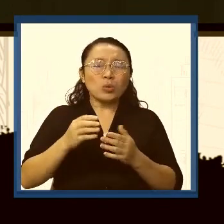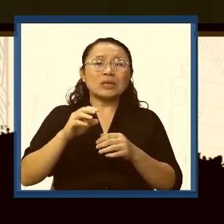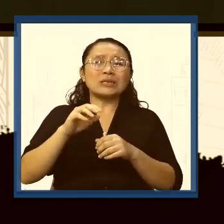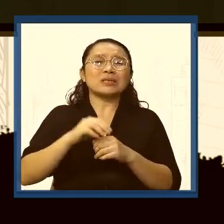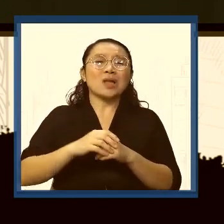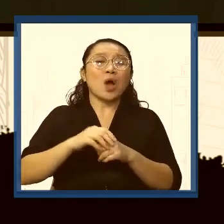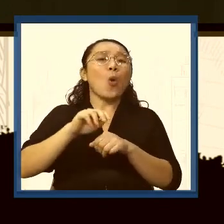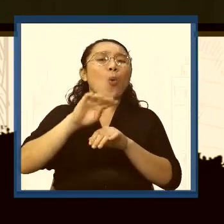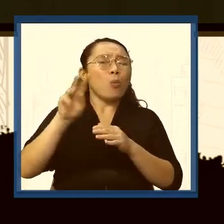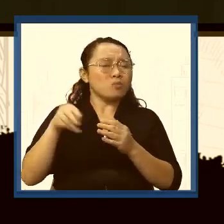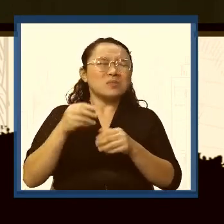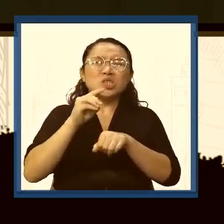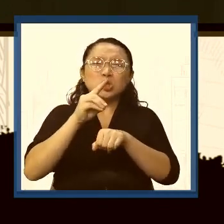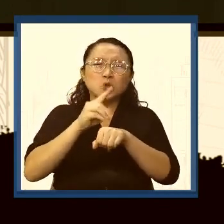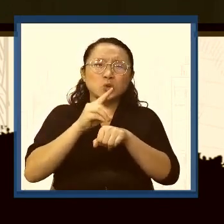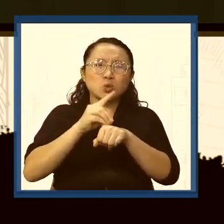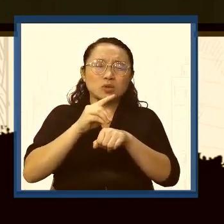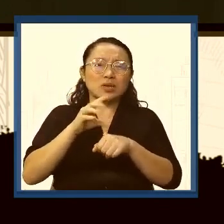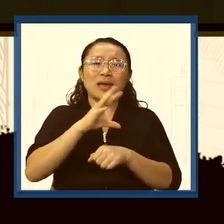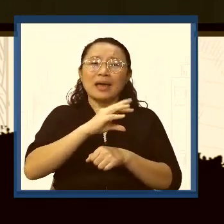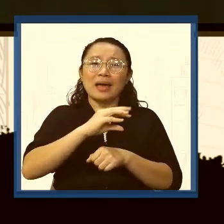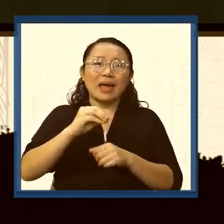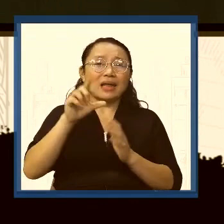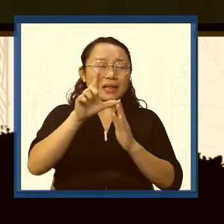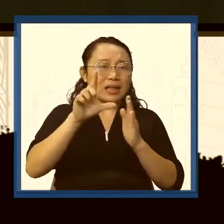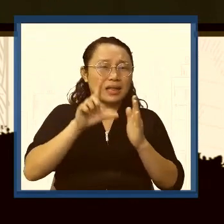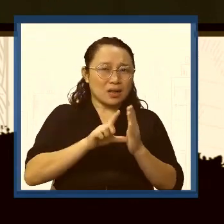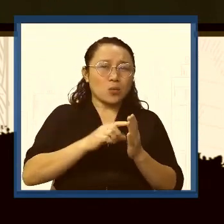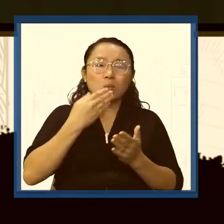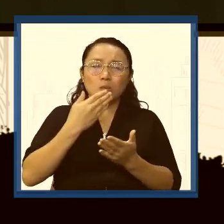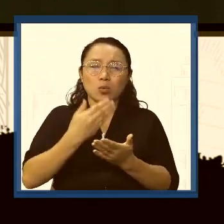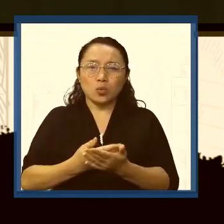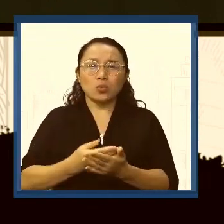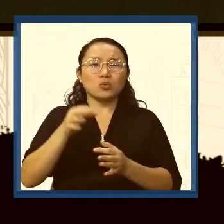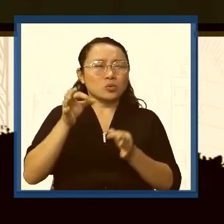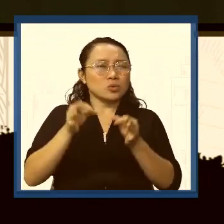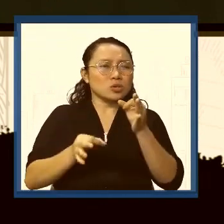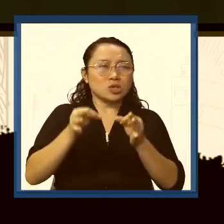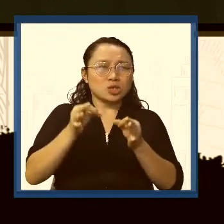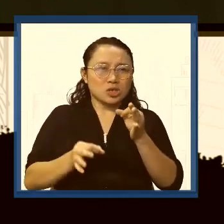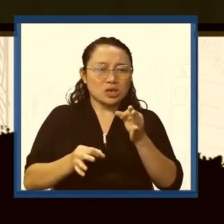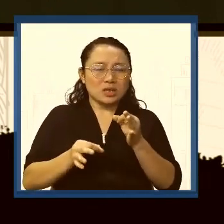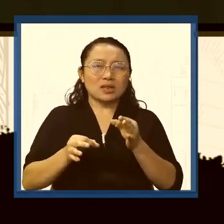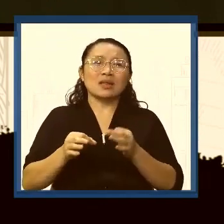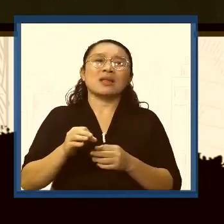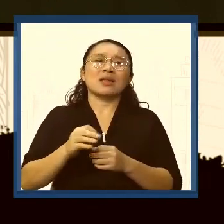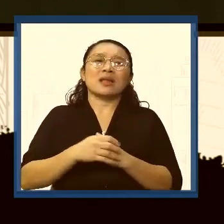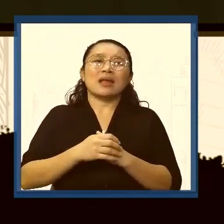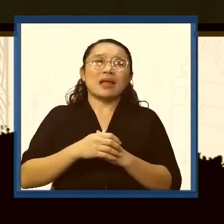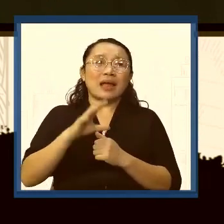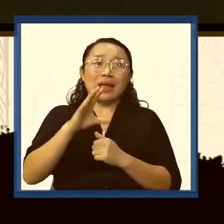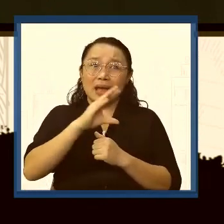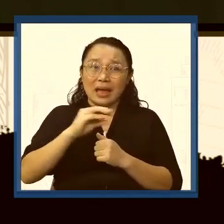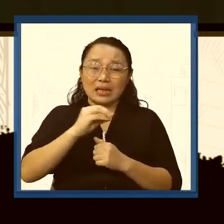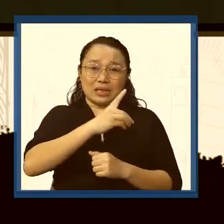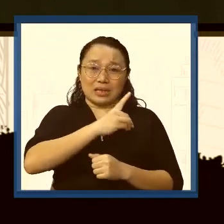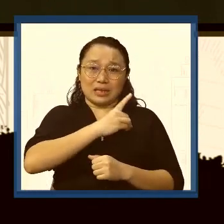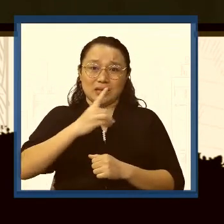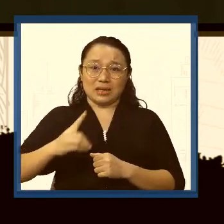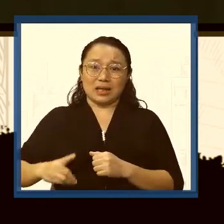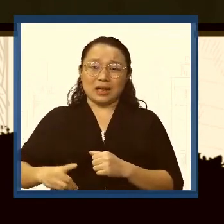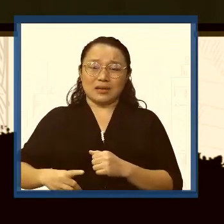kay ang kasuguan matarong balaan og maayo, mao kana ang kasuguan sa Dios. Si David